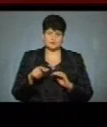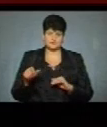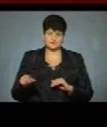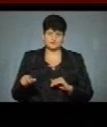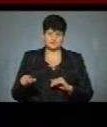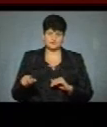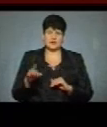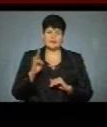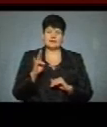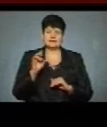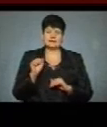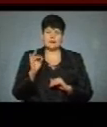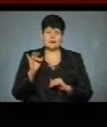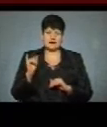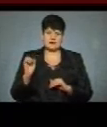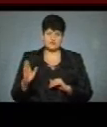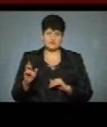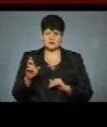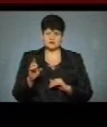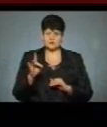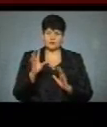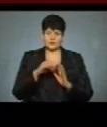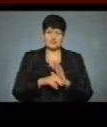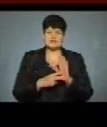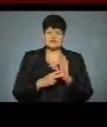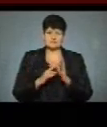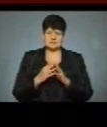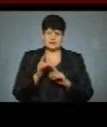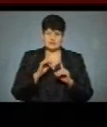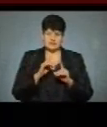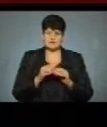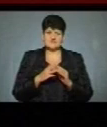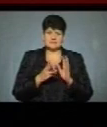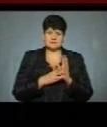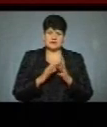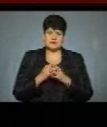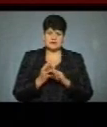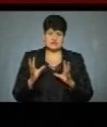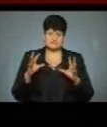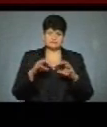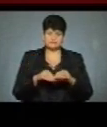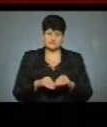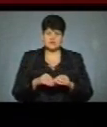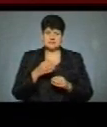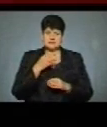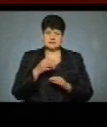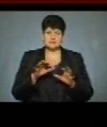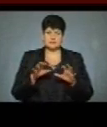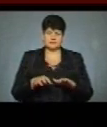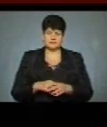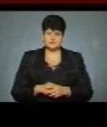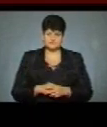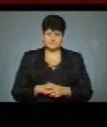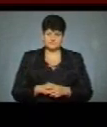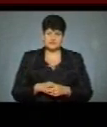У Нараївську сільську громаду Бережанського району входить 7 сільських рад, 18 сіл, повідомила голова місцевої виборчої комісії Ганна